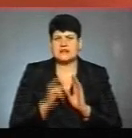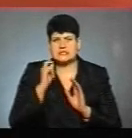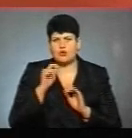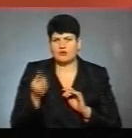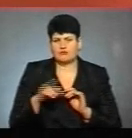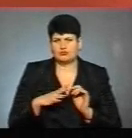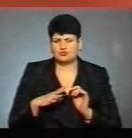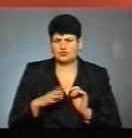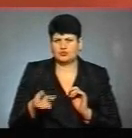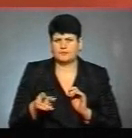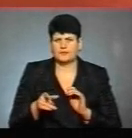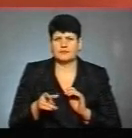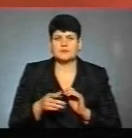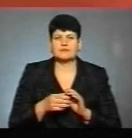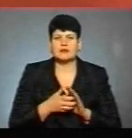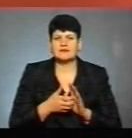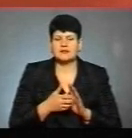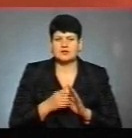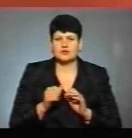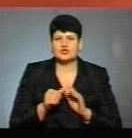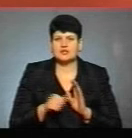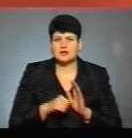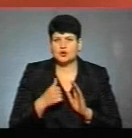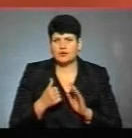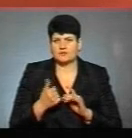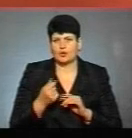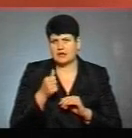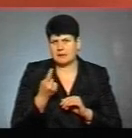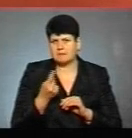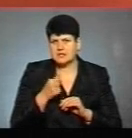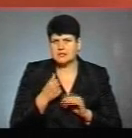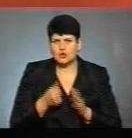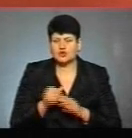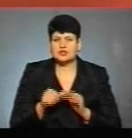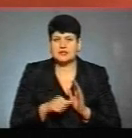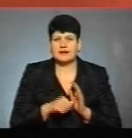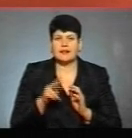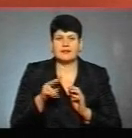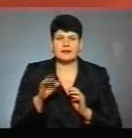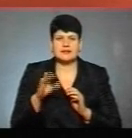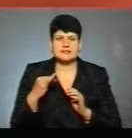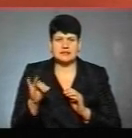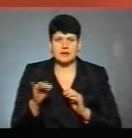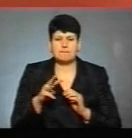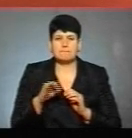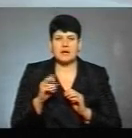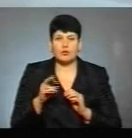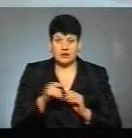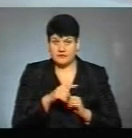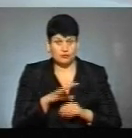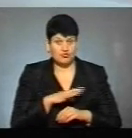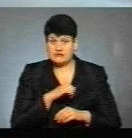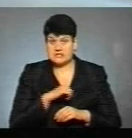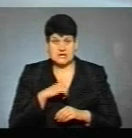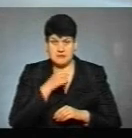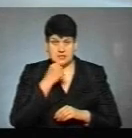нього, що там щось не вистачало місяць чи скільки. І Лисого Миколу, хоч той був найстарший,